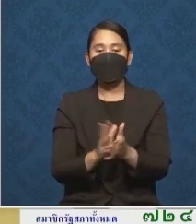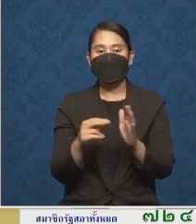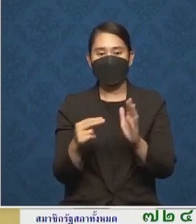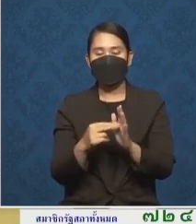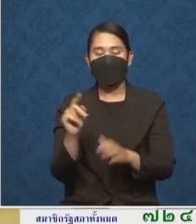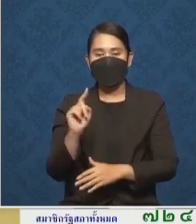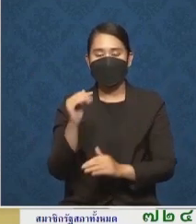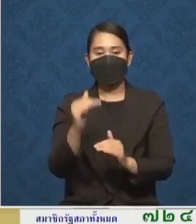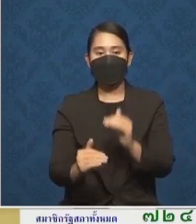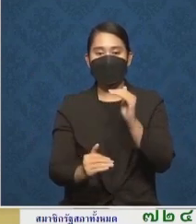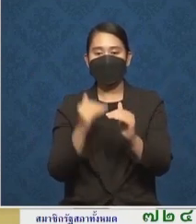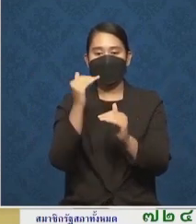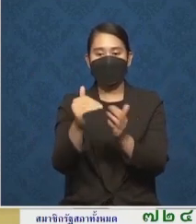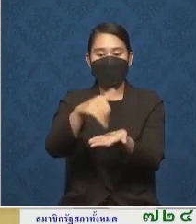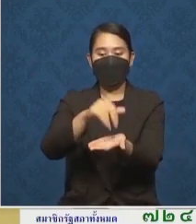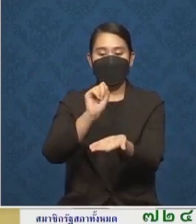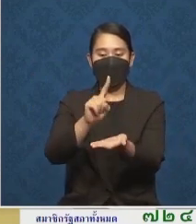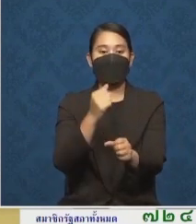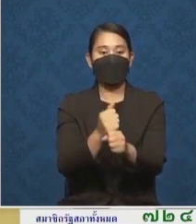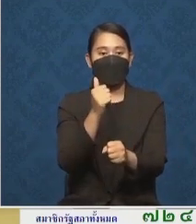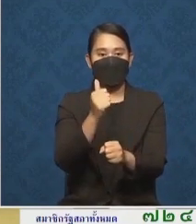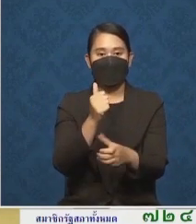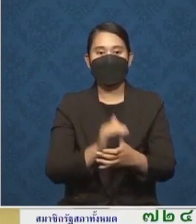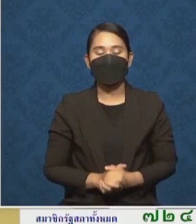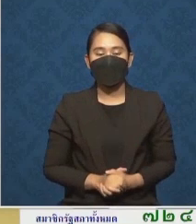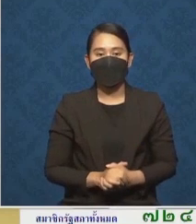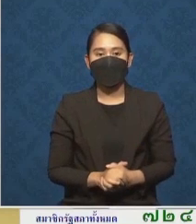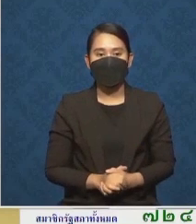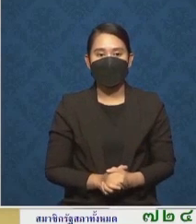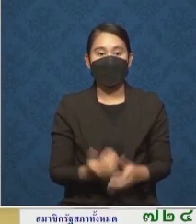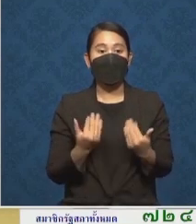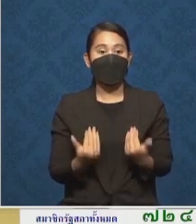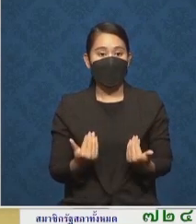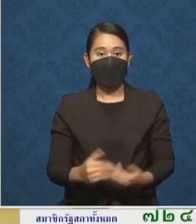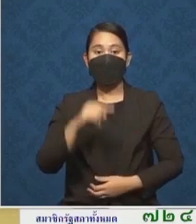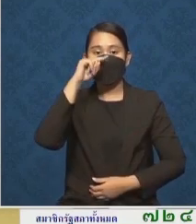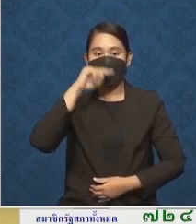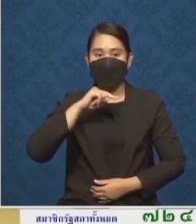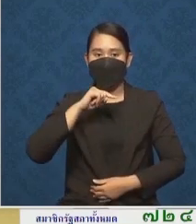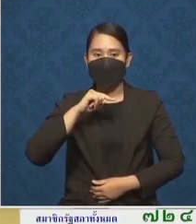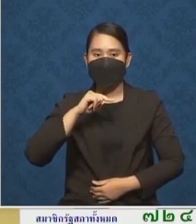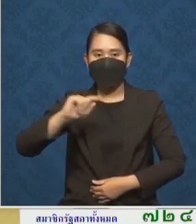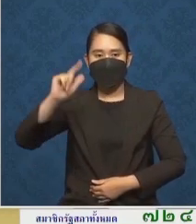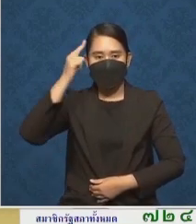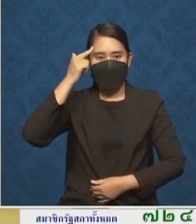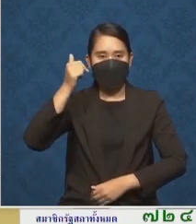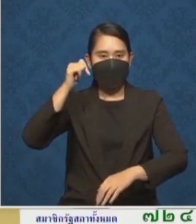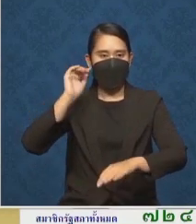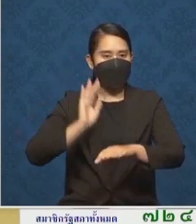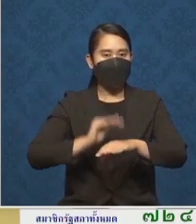ความเปศยกลางได้ทํARA counting ครับ วันนี้ ประเทศไยมีศักยภาพเพีงพอที่จะ